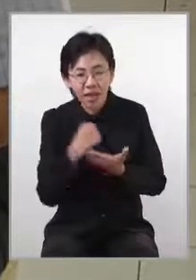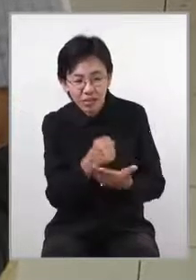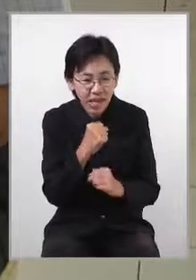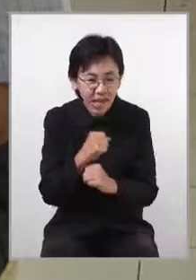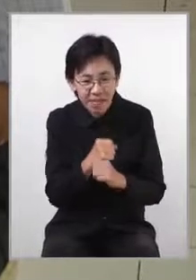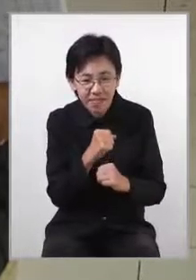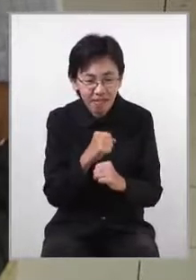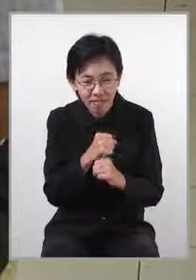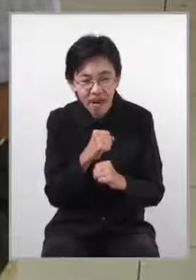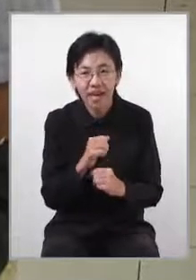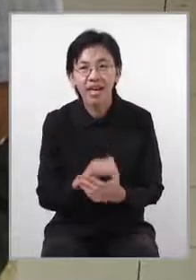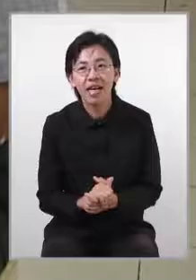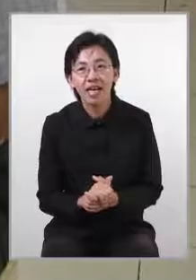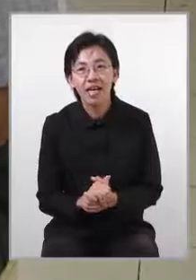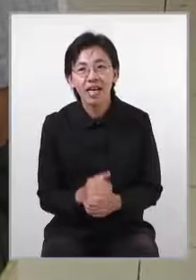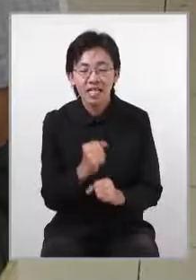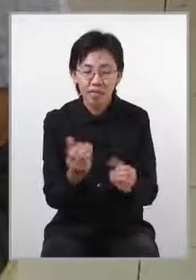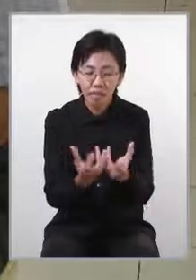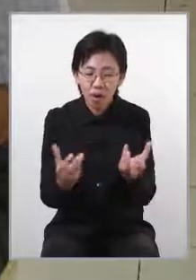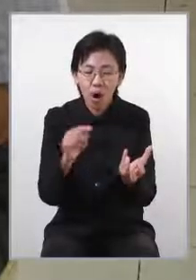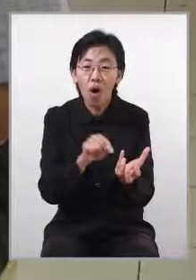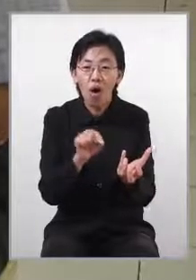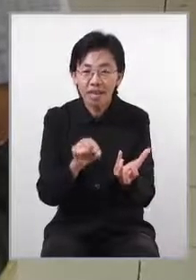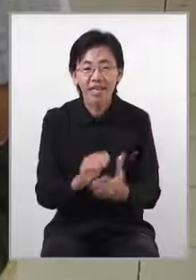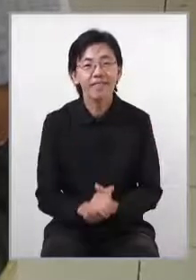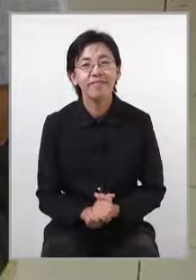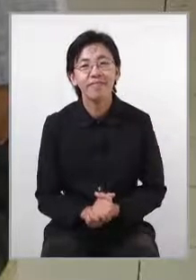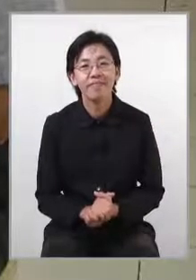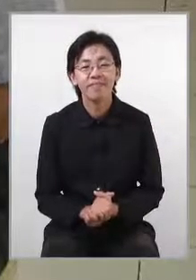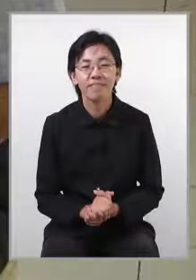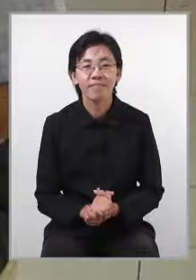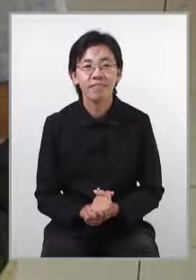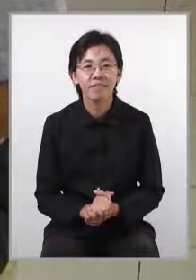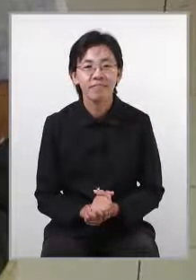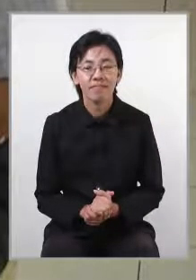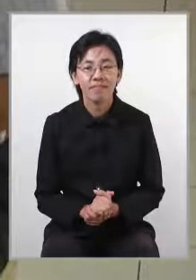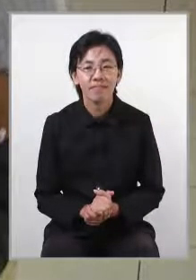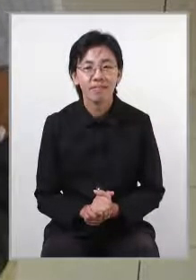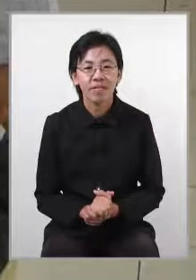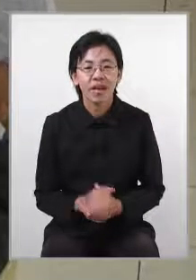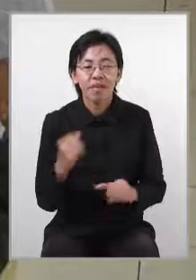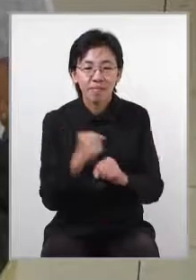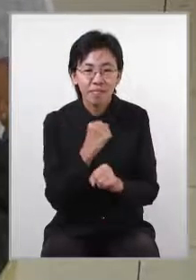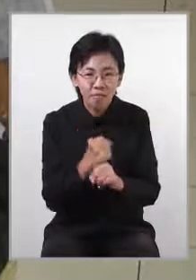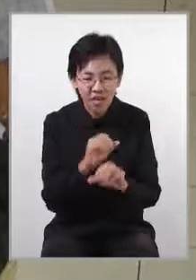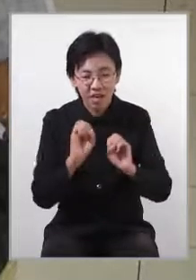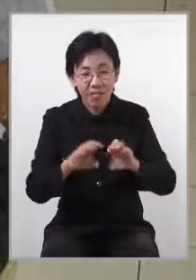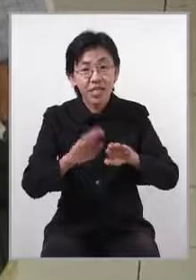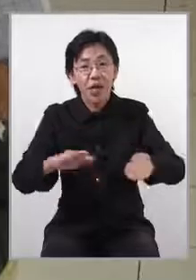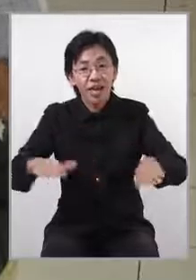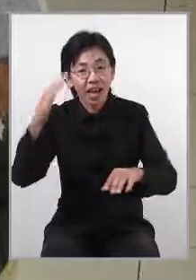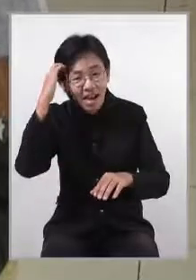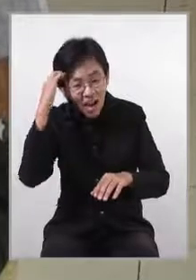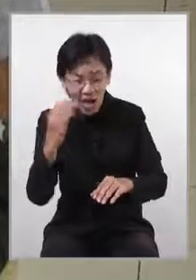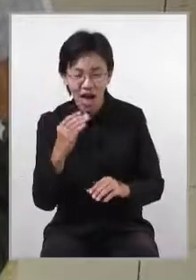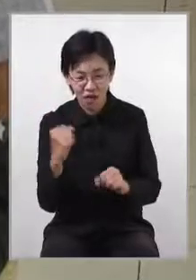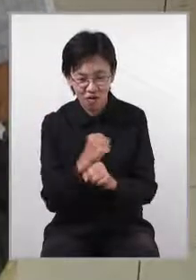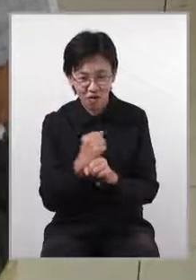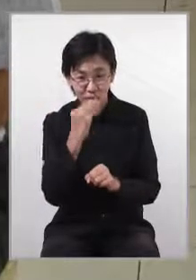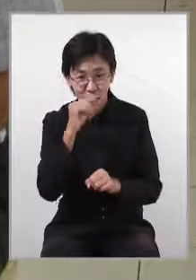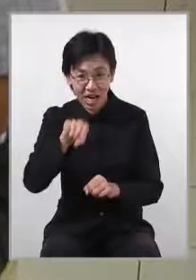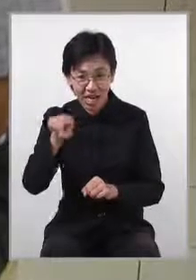านทางด้านผลิตภัณฑ์เหล่านี้นะฮะบางทีก็มาช่วยฝึกสอนเด็กพูดภาษาอังกฤษบ้าง